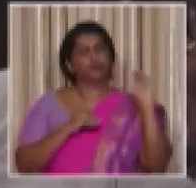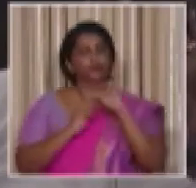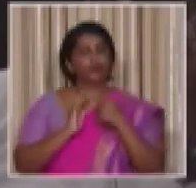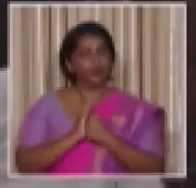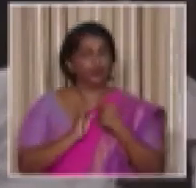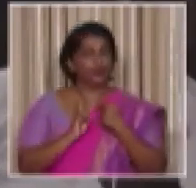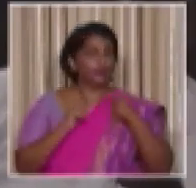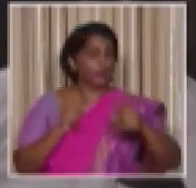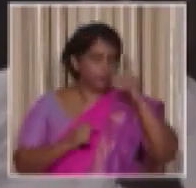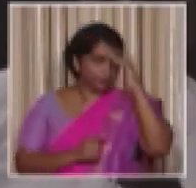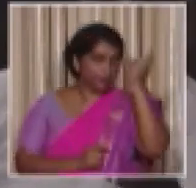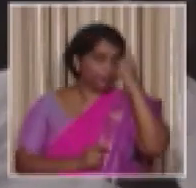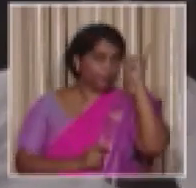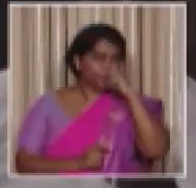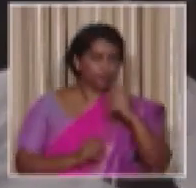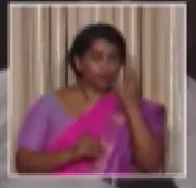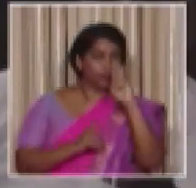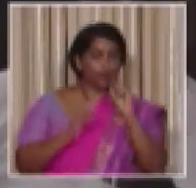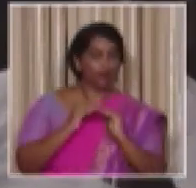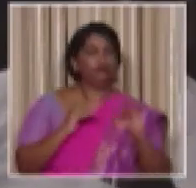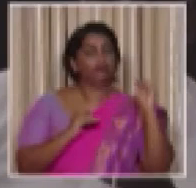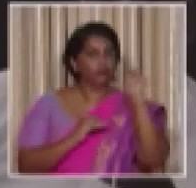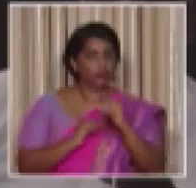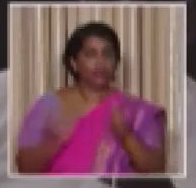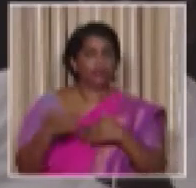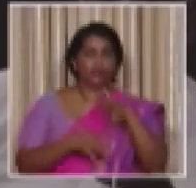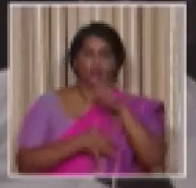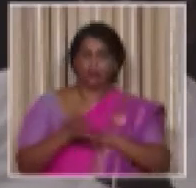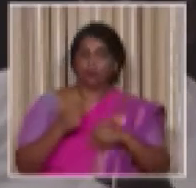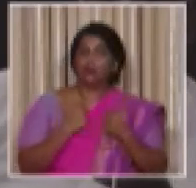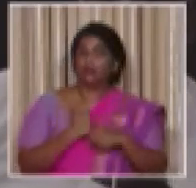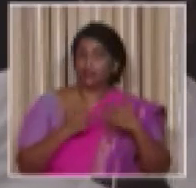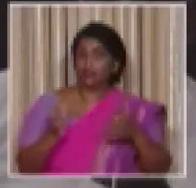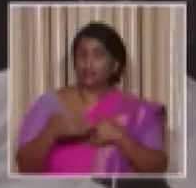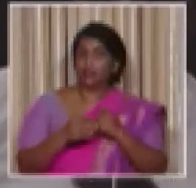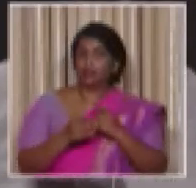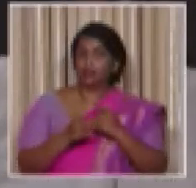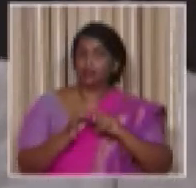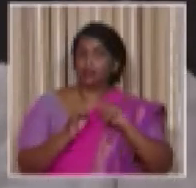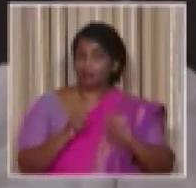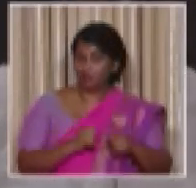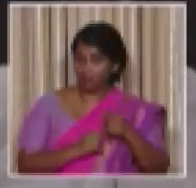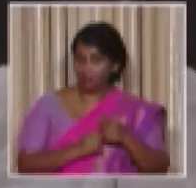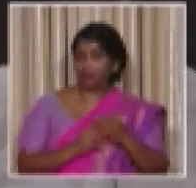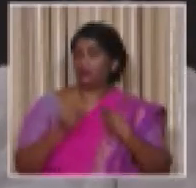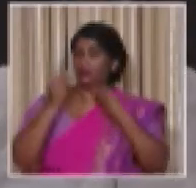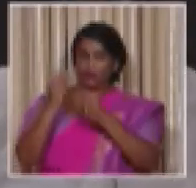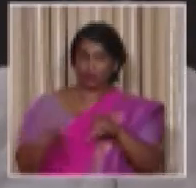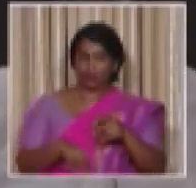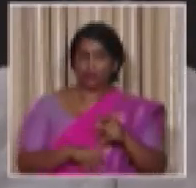නායකතුමා කිව්වාගේ වැටුප්තල 12 ඉහළට ගෙන යාම සඳහා කැබිනට් පත්‍රිකාව සකස් කළා කැබිනට් මණ්ඩලයට කැබිනට් කාර්යාලයට යවලා